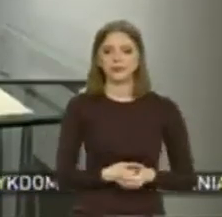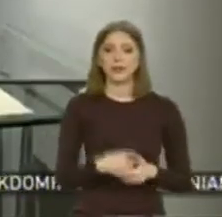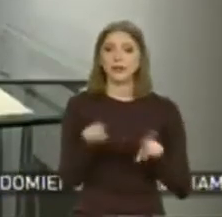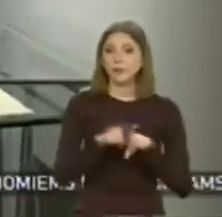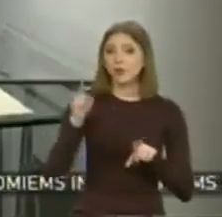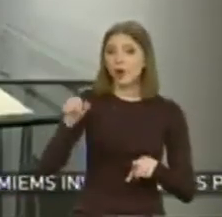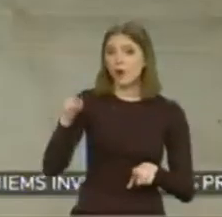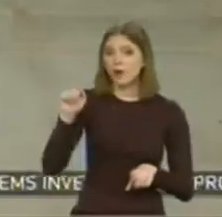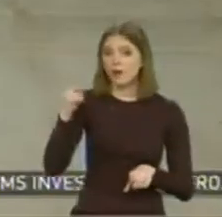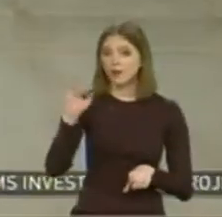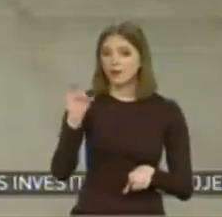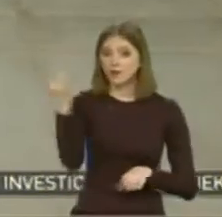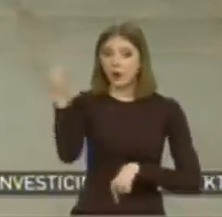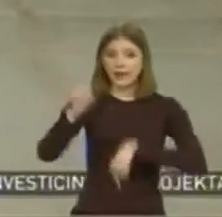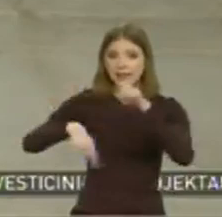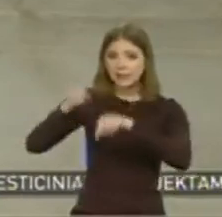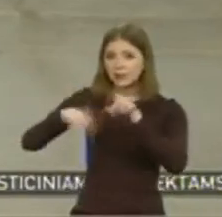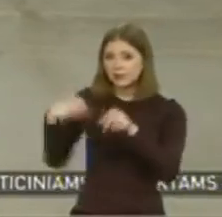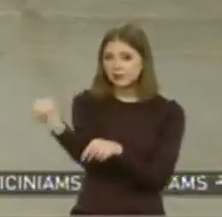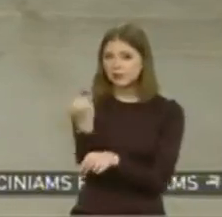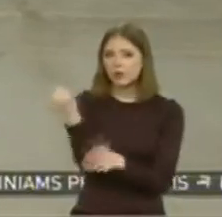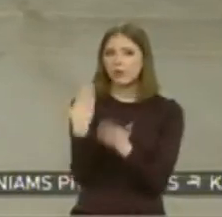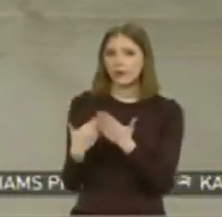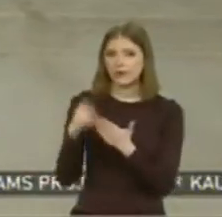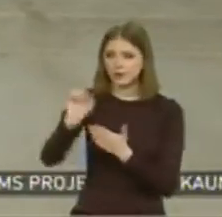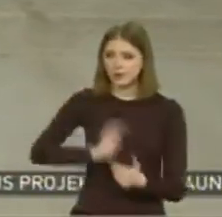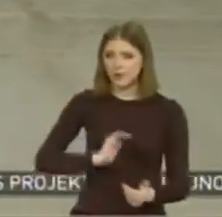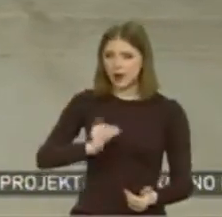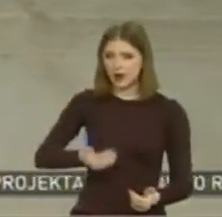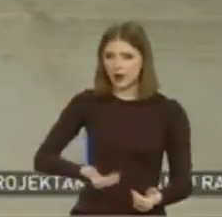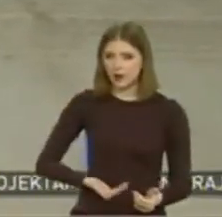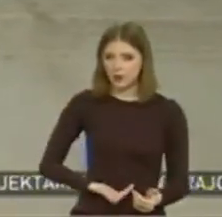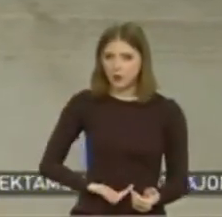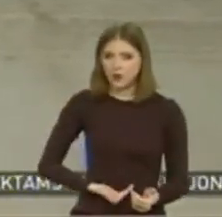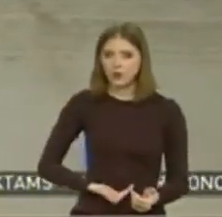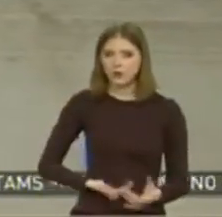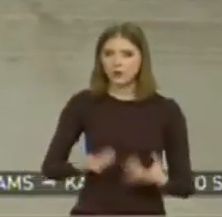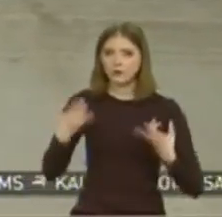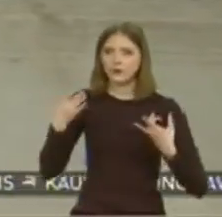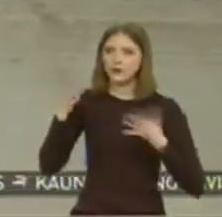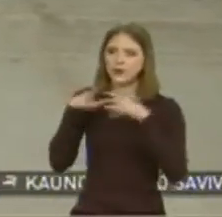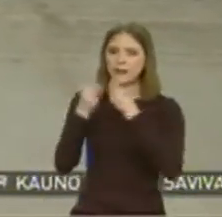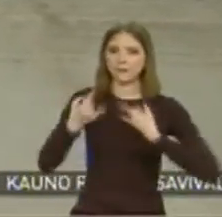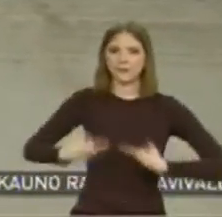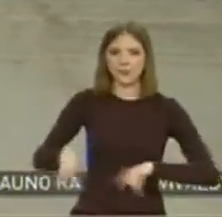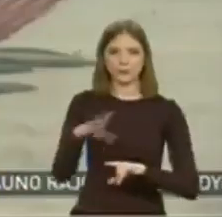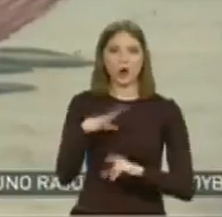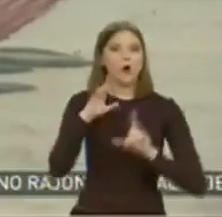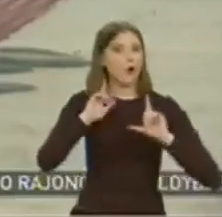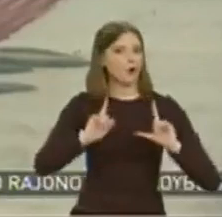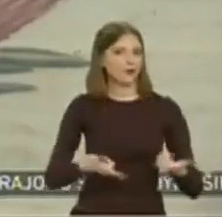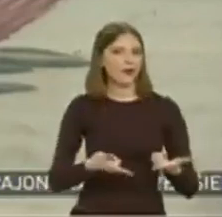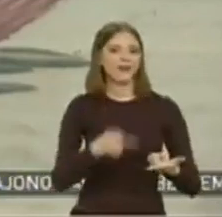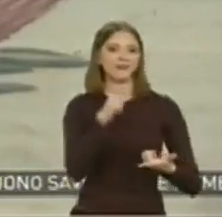Daukanto genealoginis medis, liudijantis bajorišką kilmę. Iš tikrųjų, būsimasis istorikas gimė ir augo valstiečių šeimoje,